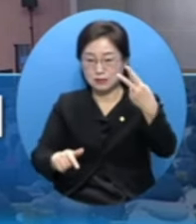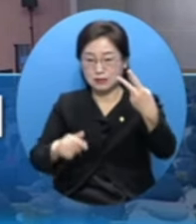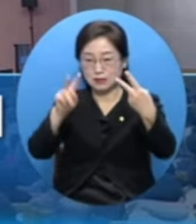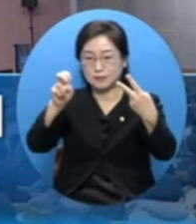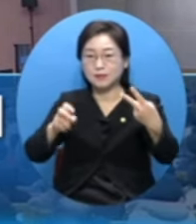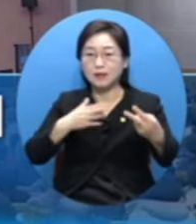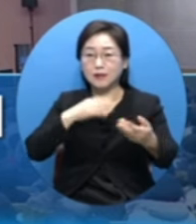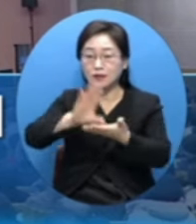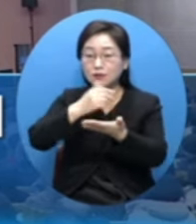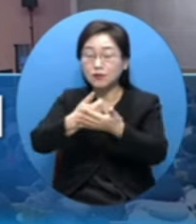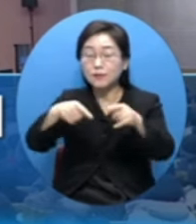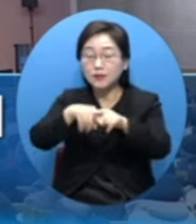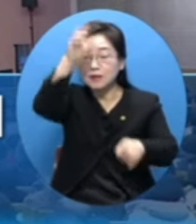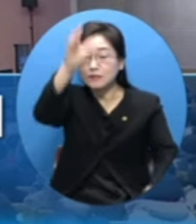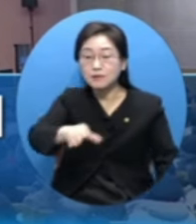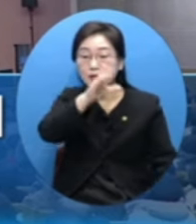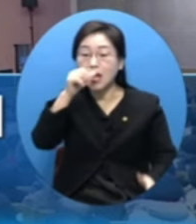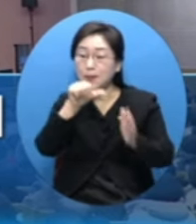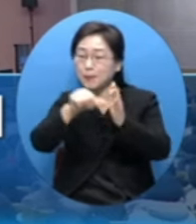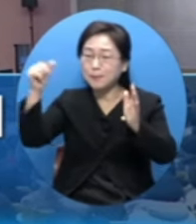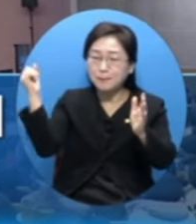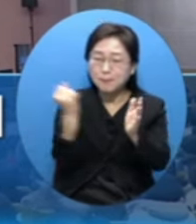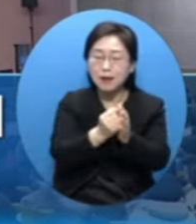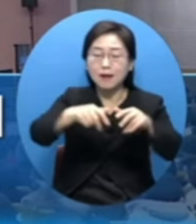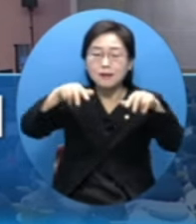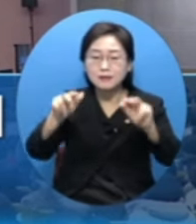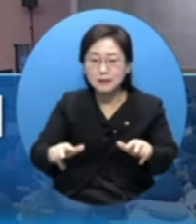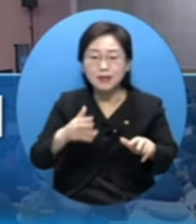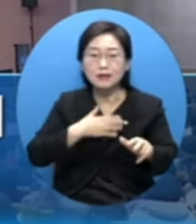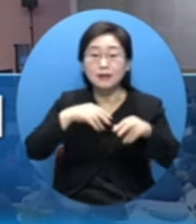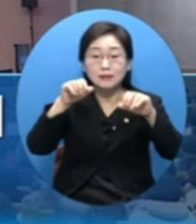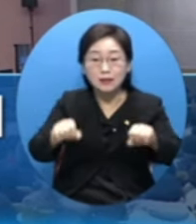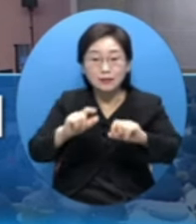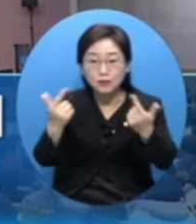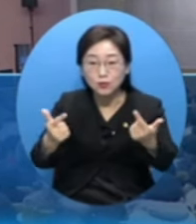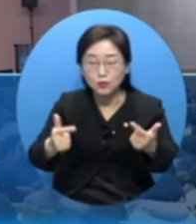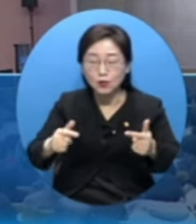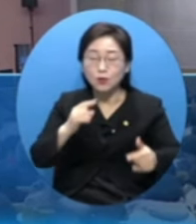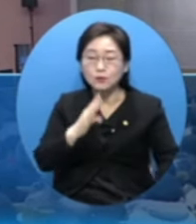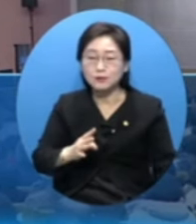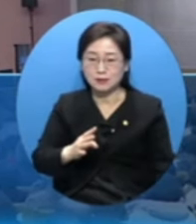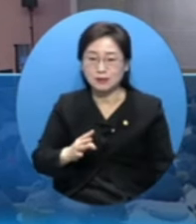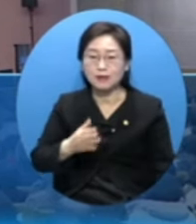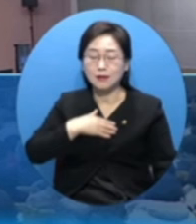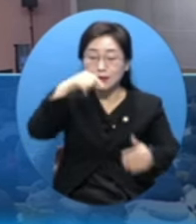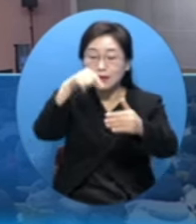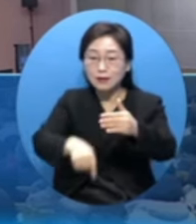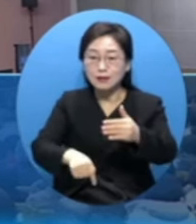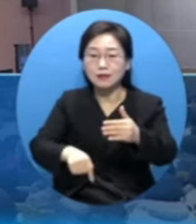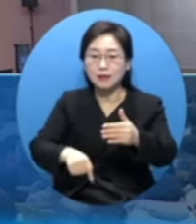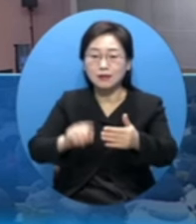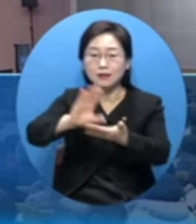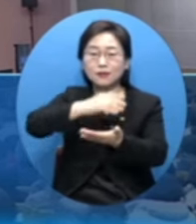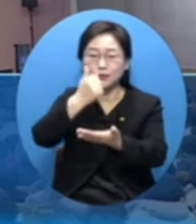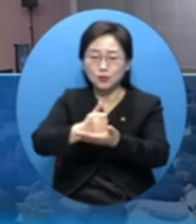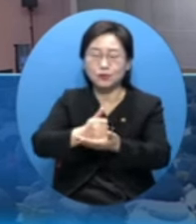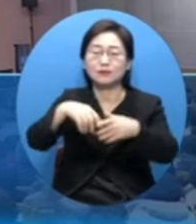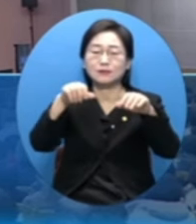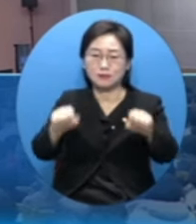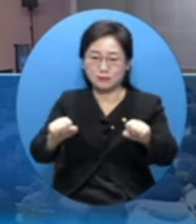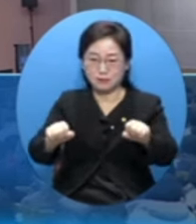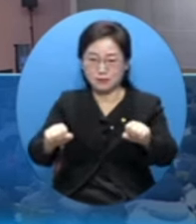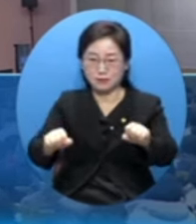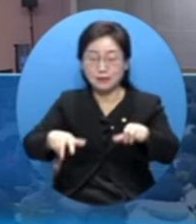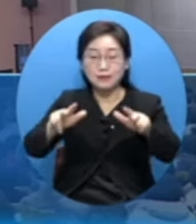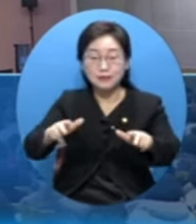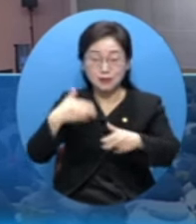내가 그리스도와 함께 십자가에 못 박혔나니 그런즉 이제는 내가 사는 것이 아니요 오직 내 안에 그리스도께서 사시는 것이라.